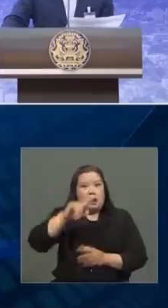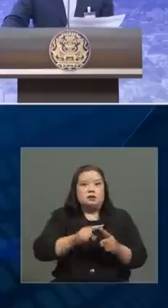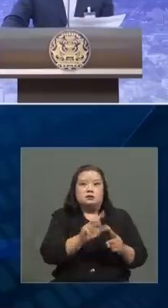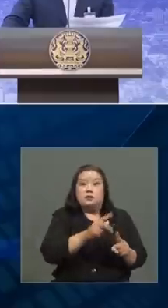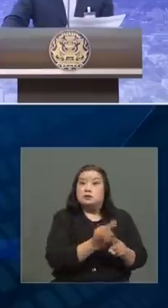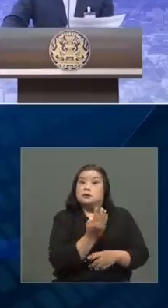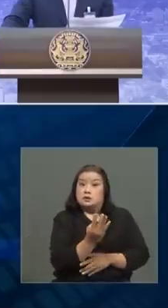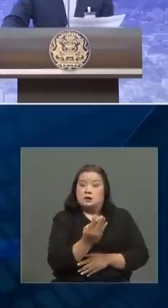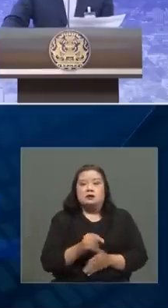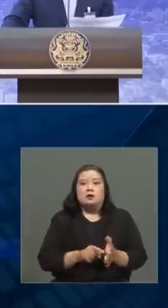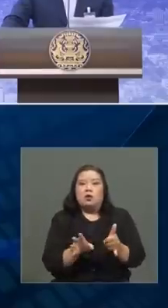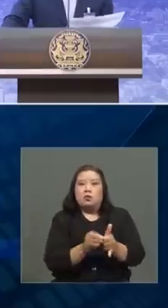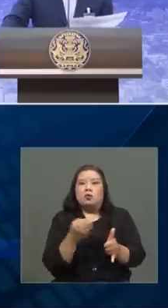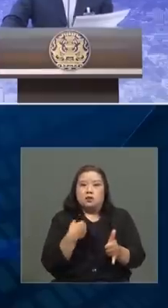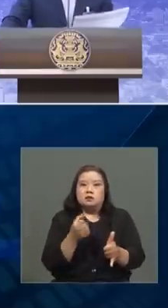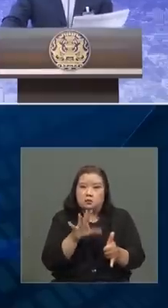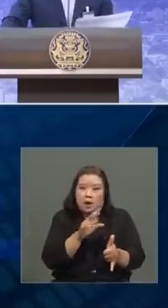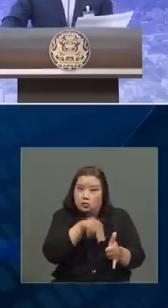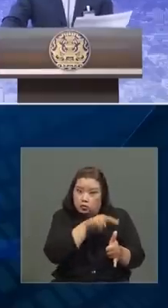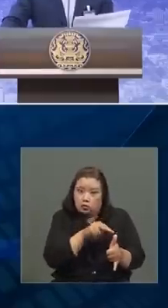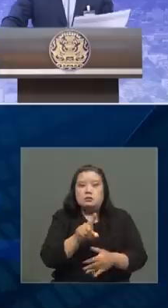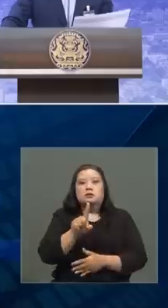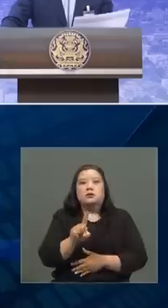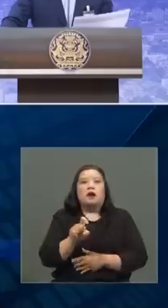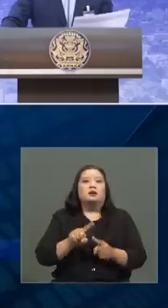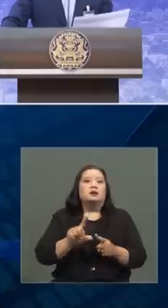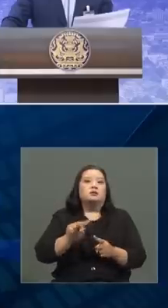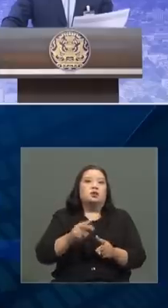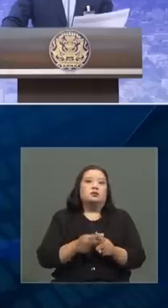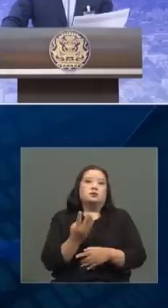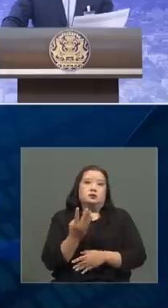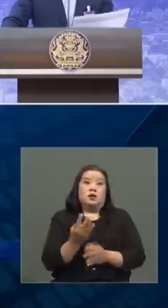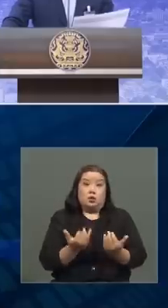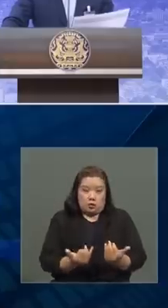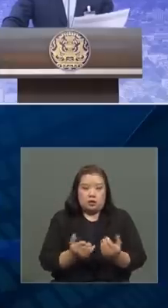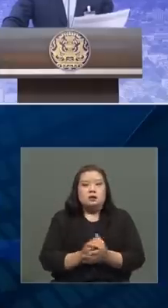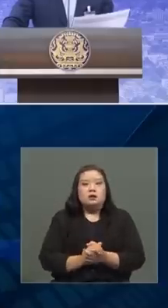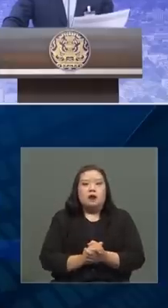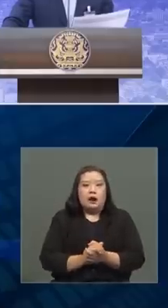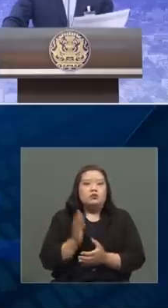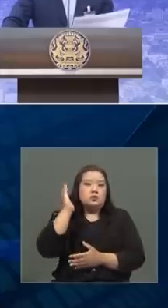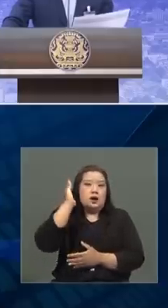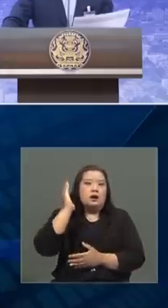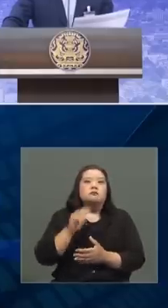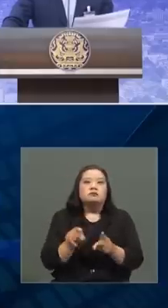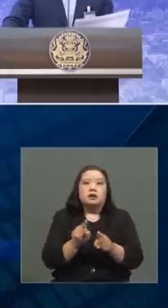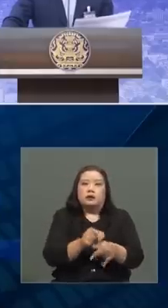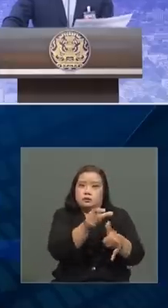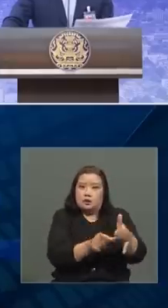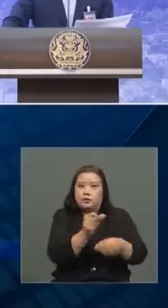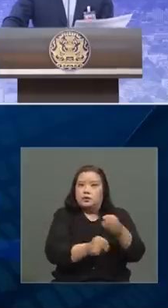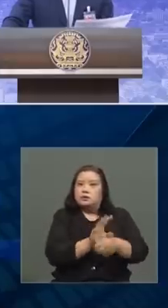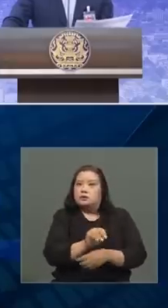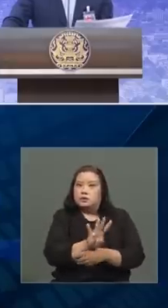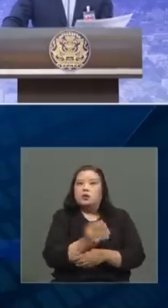พบเชื้อ 15เสียชีวิต 22นะครับรายที่ 8ยังวันนี้คือ 137ชายไทย 34